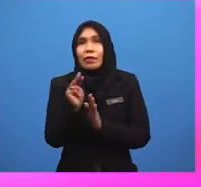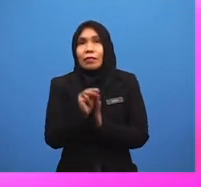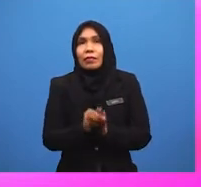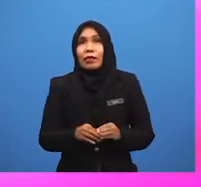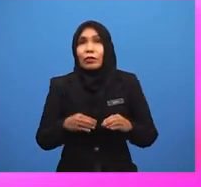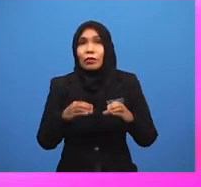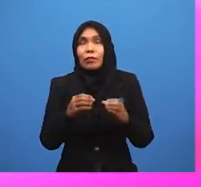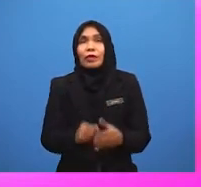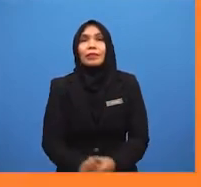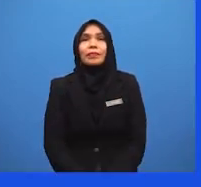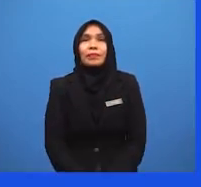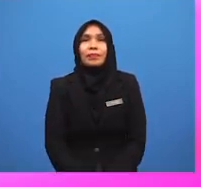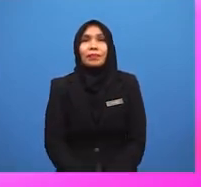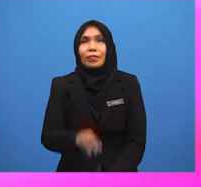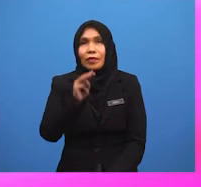Selamat mencuba, murid-murid.